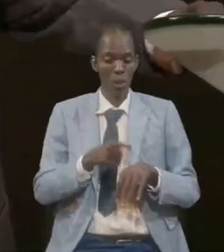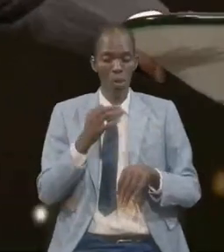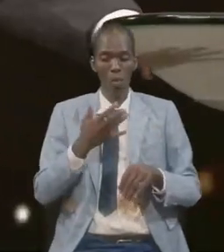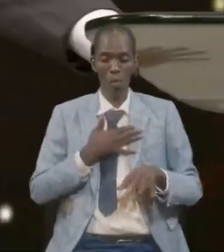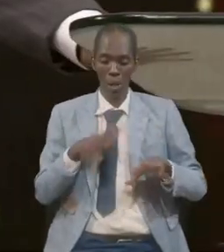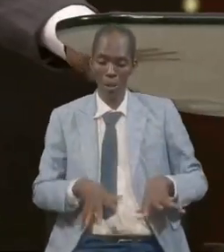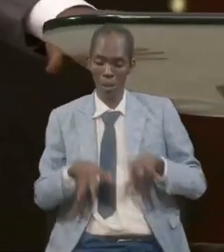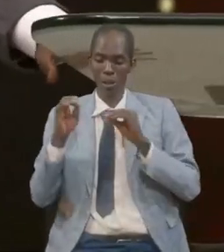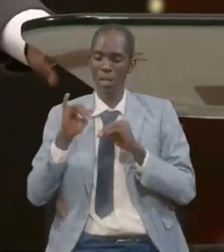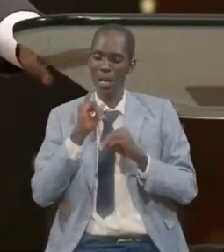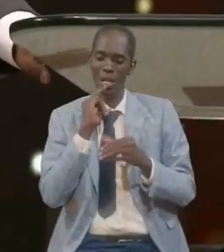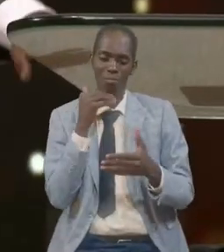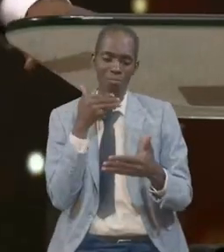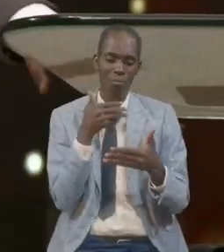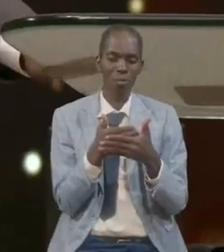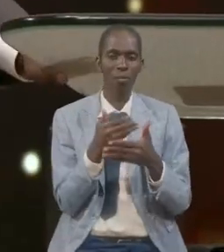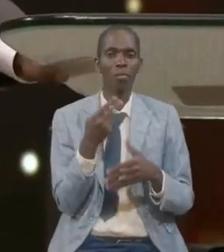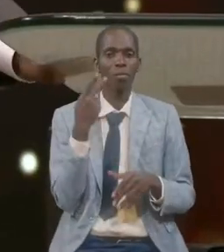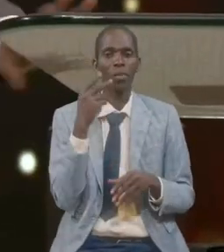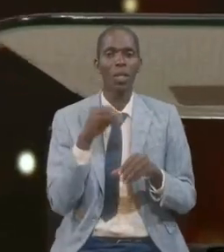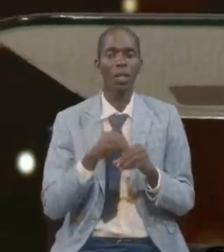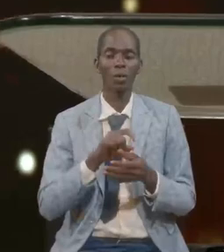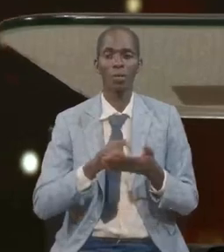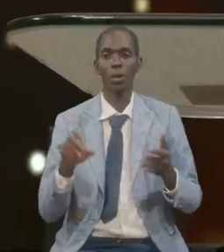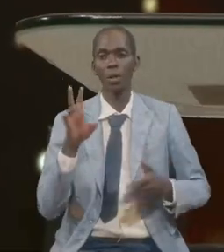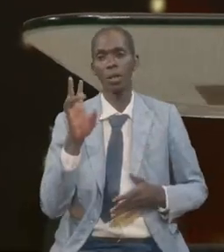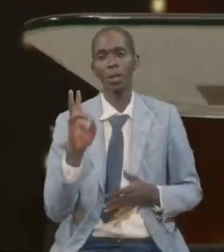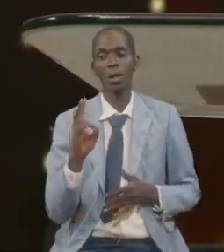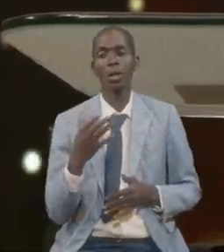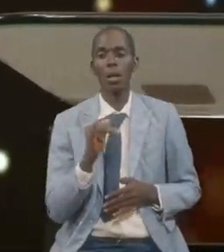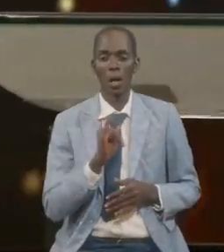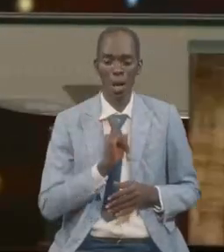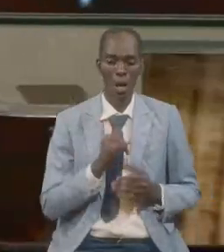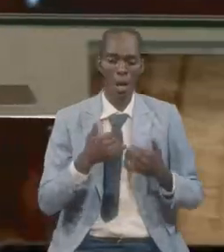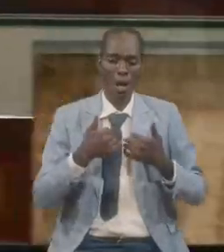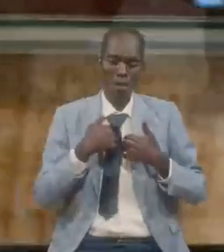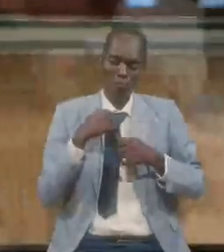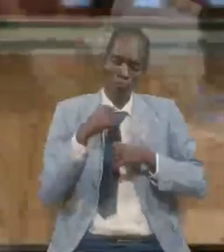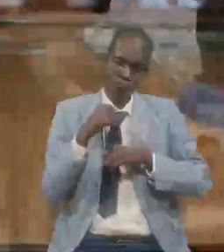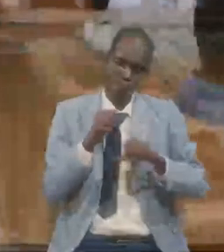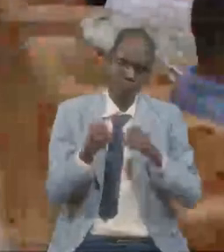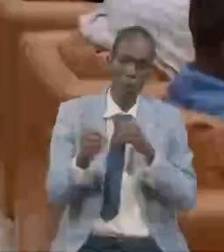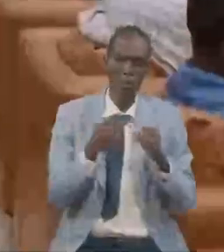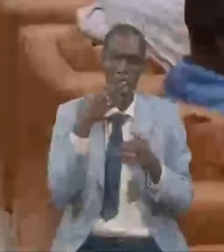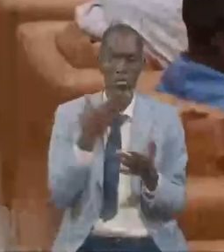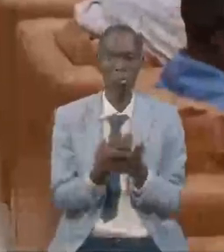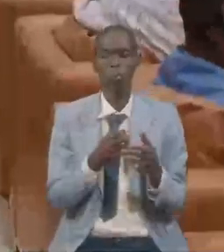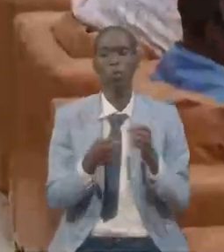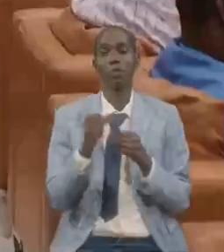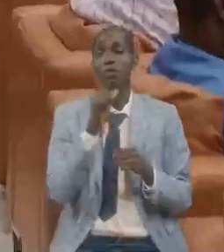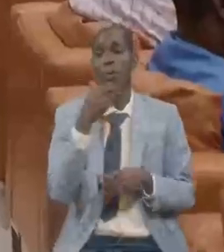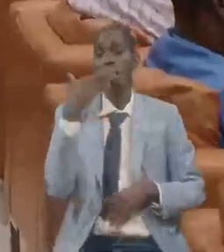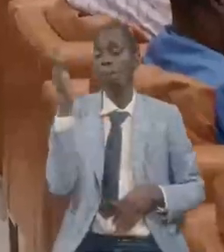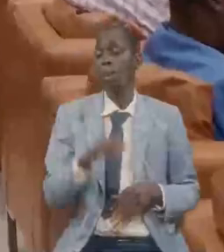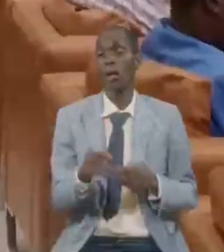car pour moi, je sais de libation et le moment de mon départ approche. 7. J'ai combattu le bon combat, pas